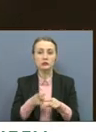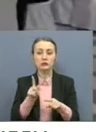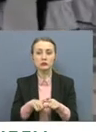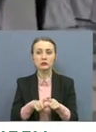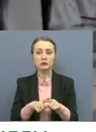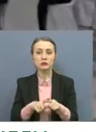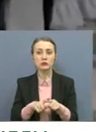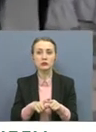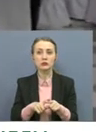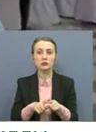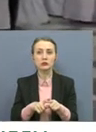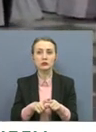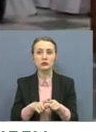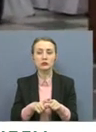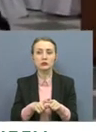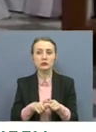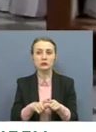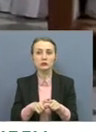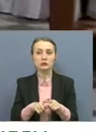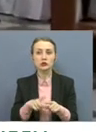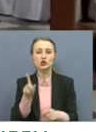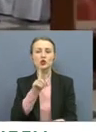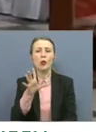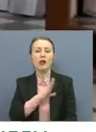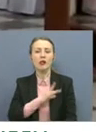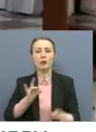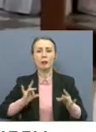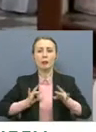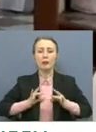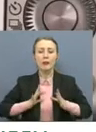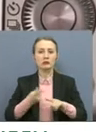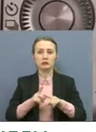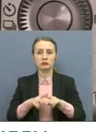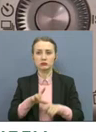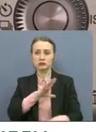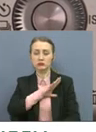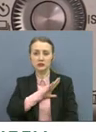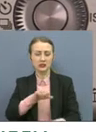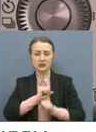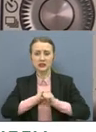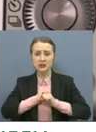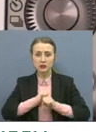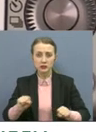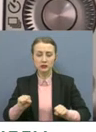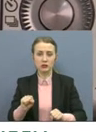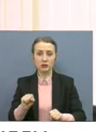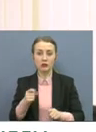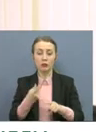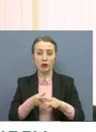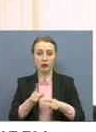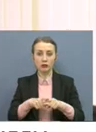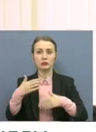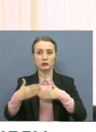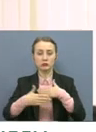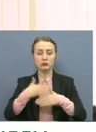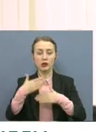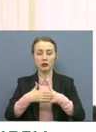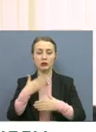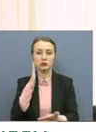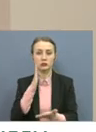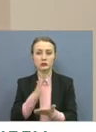болатын. Алайда Ерейментау ауданының әкімдігі дәл сол күні жаңа жылдық корпоративтен бас тартпаған. Әдеп жөнінде кеңес отырысында әкім өз кінәсін